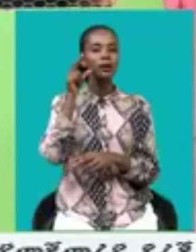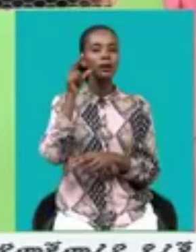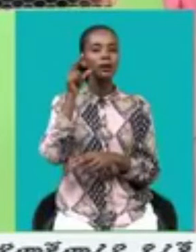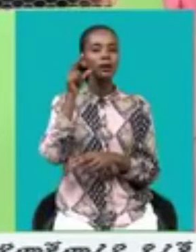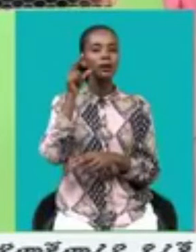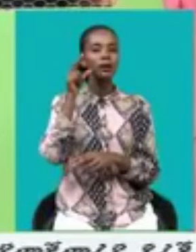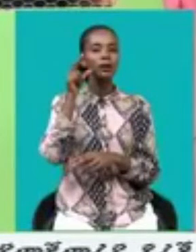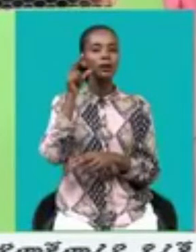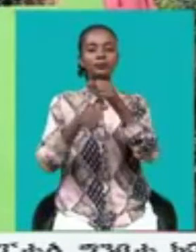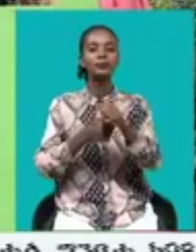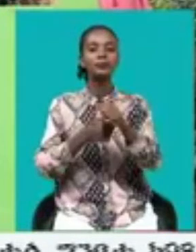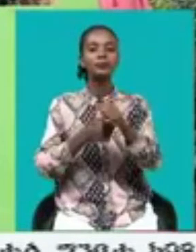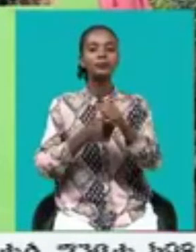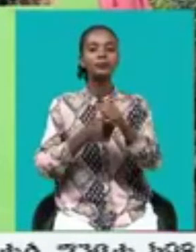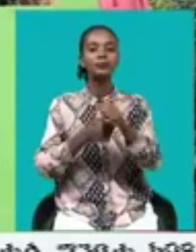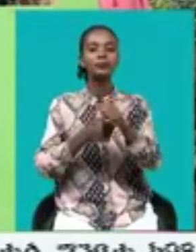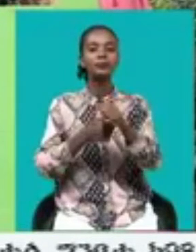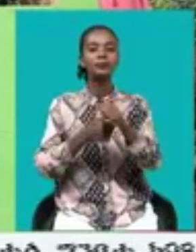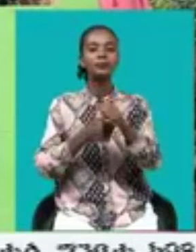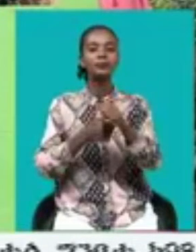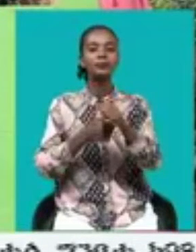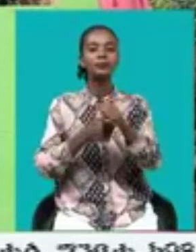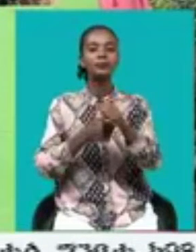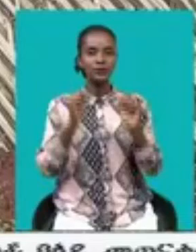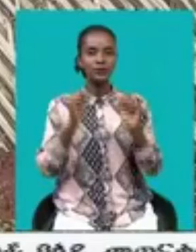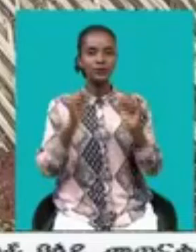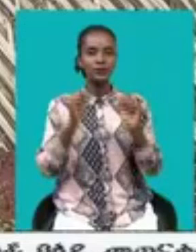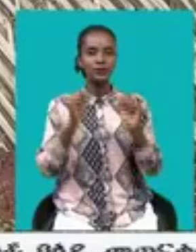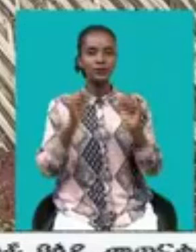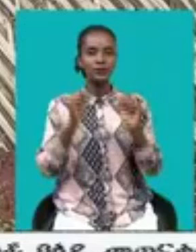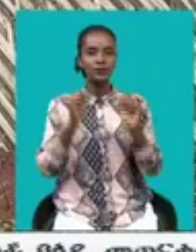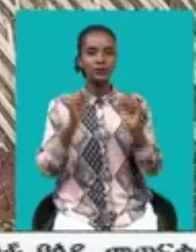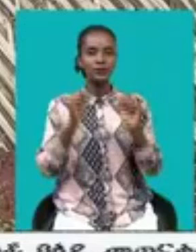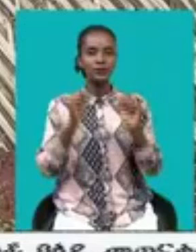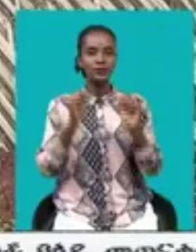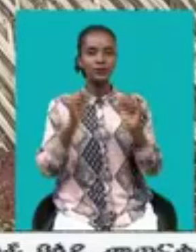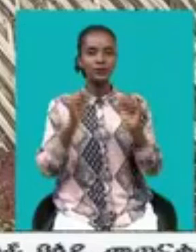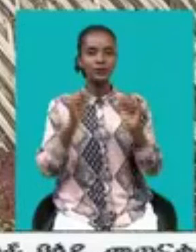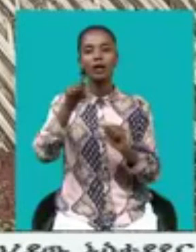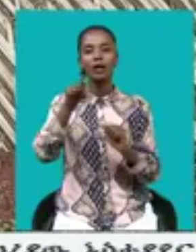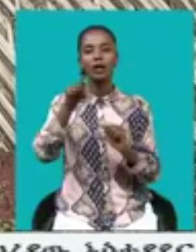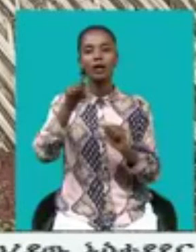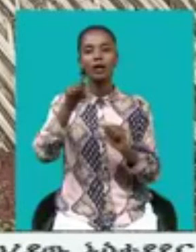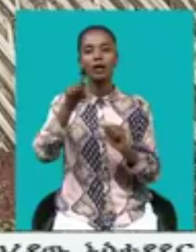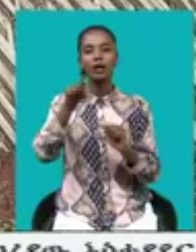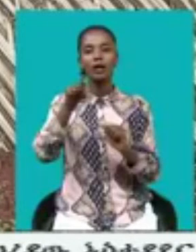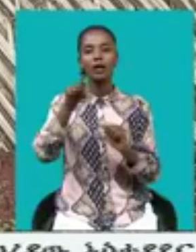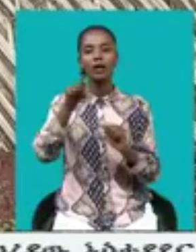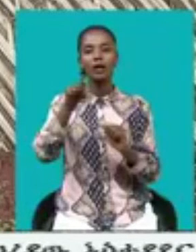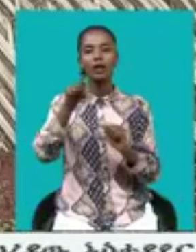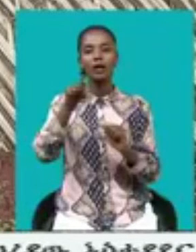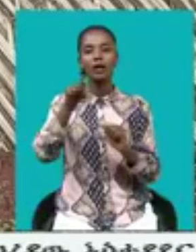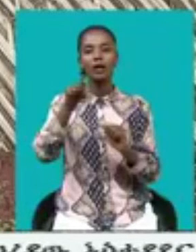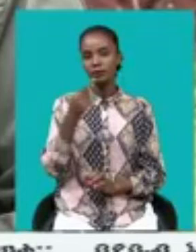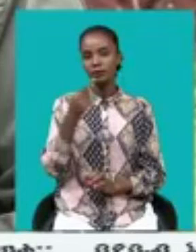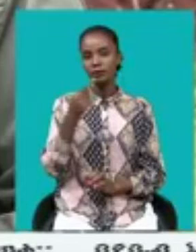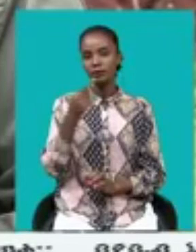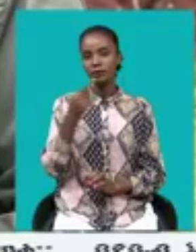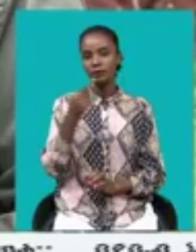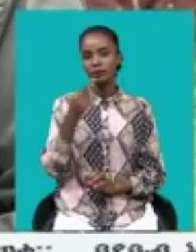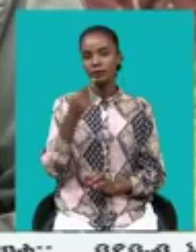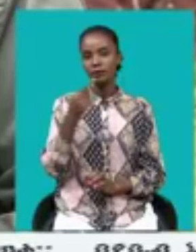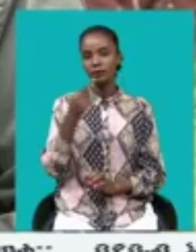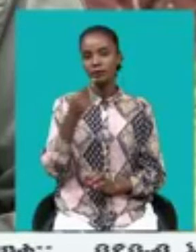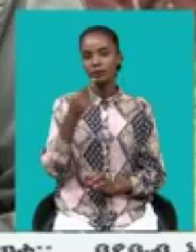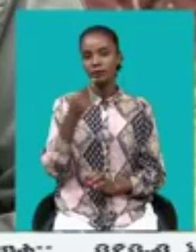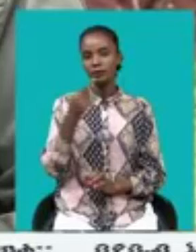ድጋፍ ባሻገር ልጆቿን ማሳደግና ማስተማር የምትችልበትን ቋሚ ስራ ማግኘት እንድትችል ተገቢ የሆኑ ድጋፎች ይደረጋሉ ነው ያሉት። ይህን ቤት